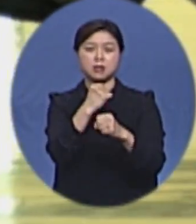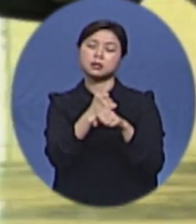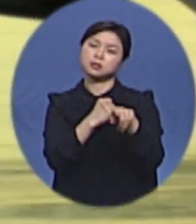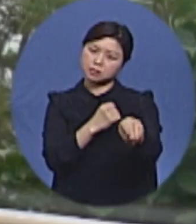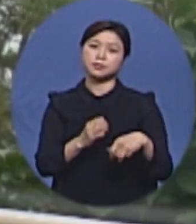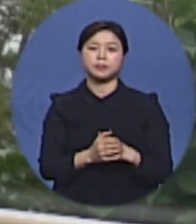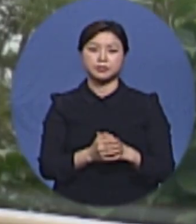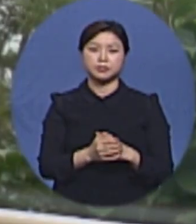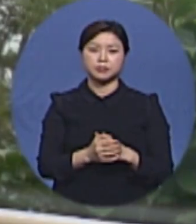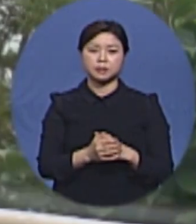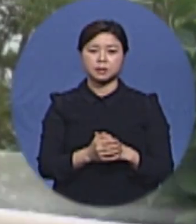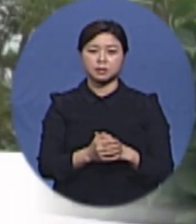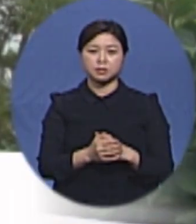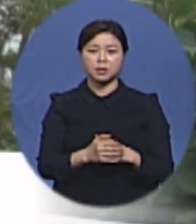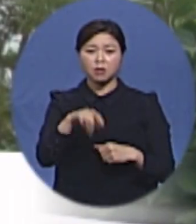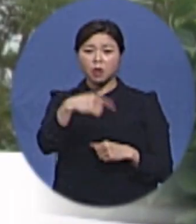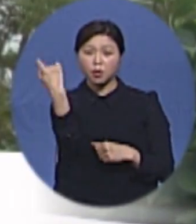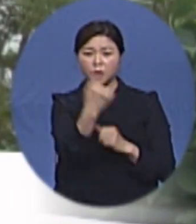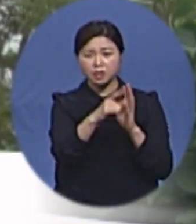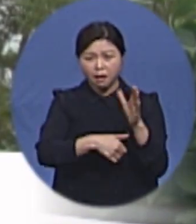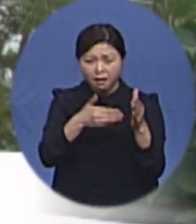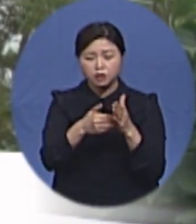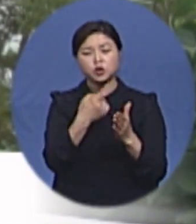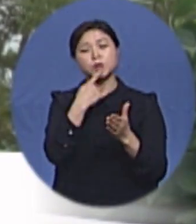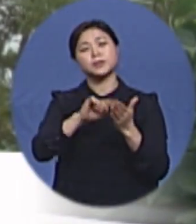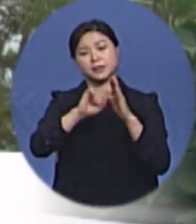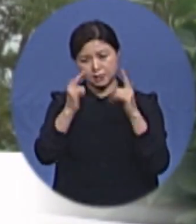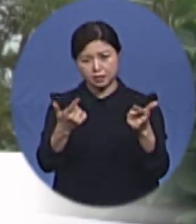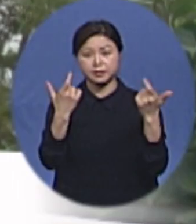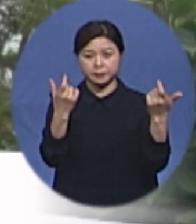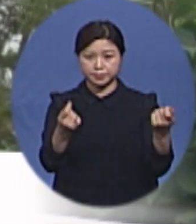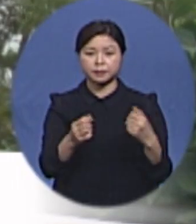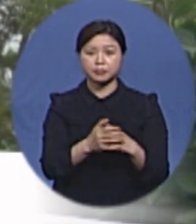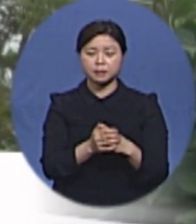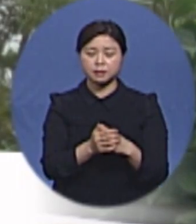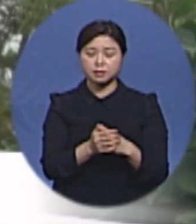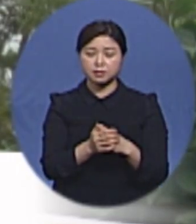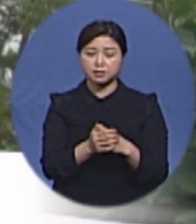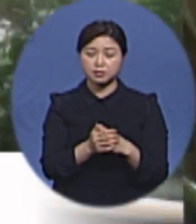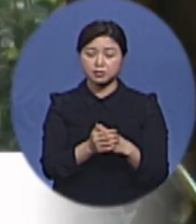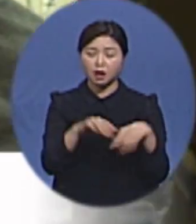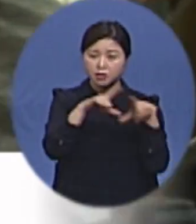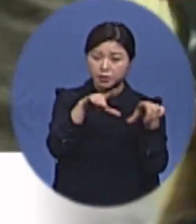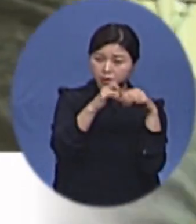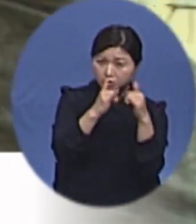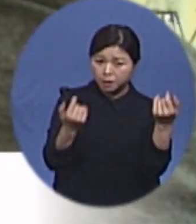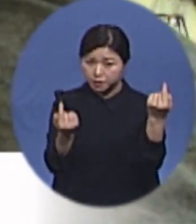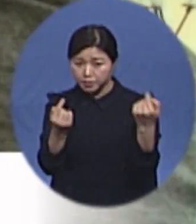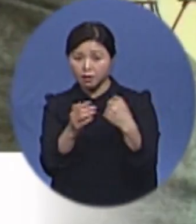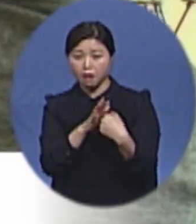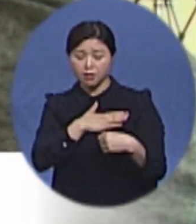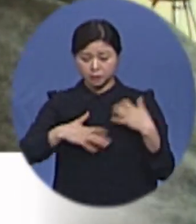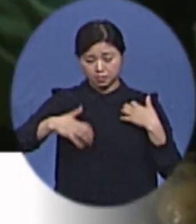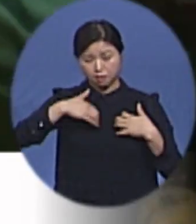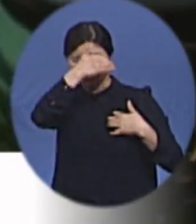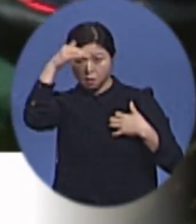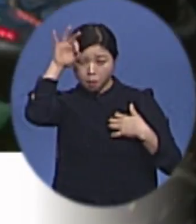않습니다. 사실 여기 오기까지도 쉽지 않은 여정이거든요. 비장애인들에 비해서. 즐겁게 관람을 해야